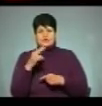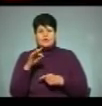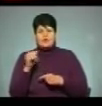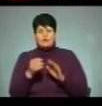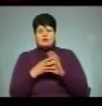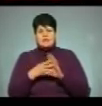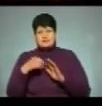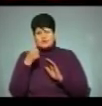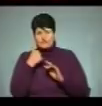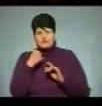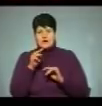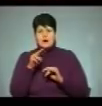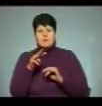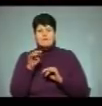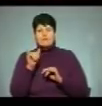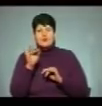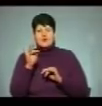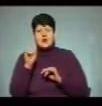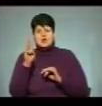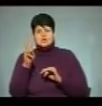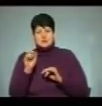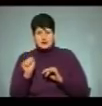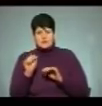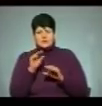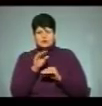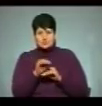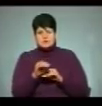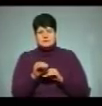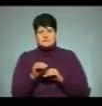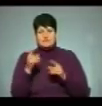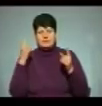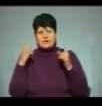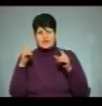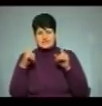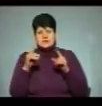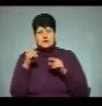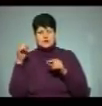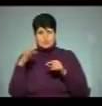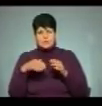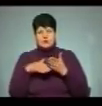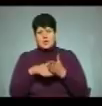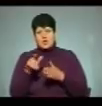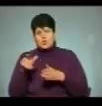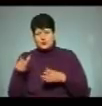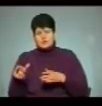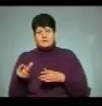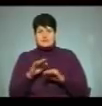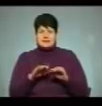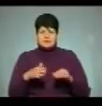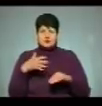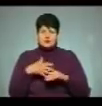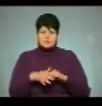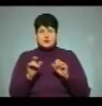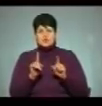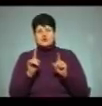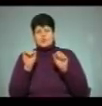9 років. Вона озвучила «Мурашку» у казці «Сонечко». Ми допомагаємо людям, дітям, тим зрозуміти, що